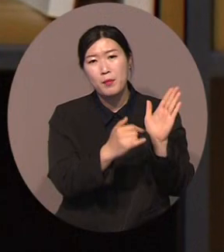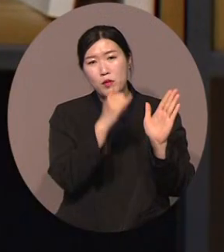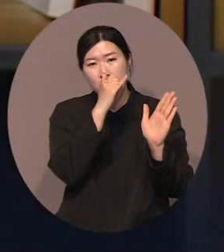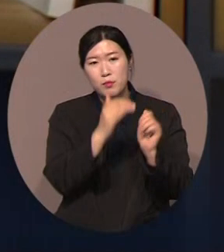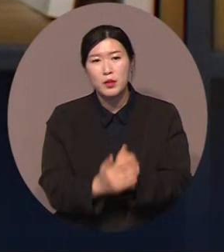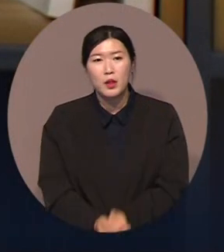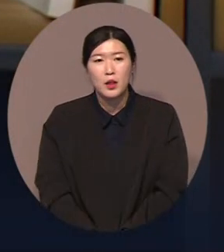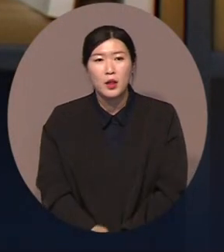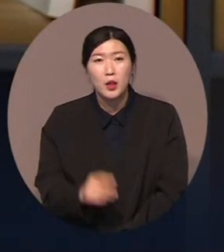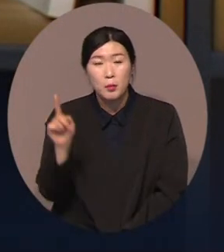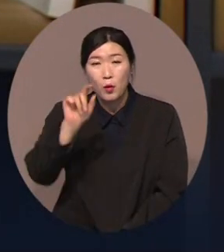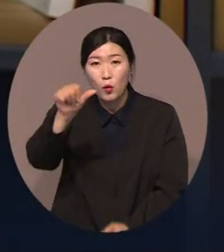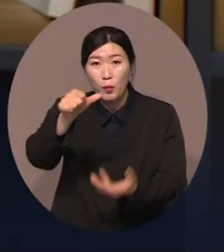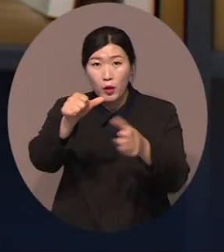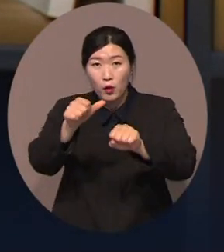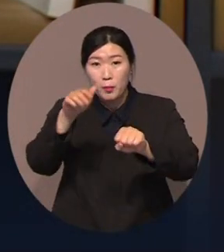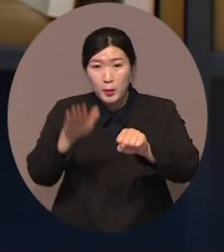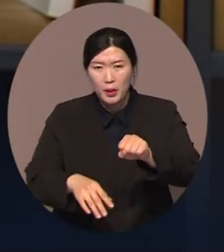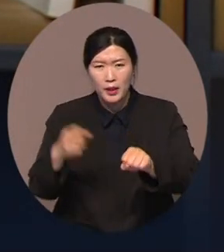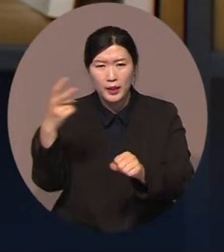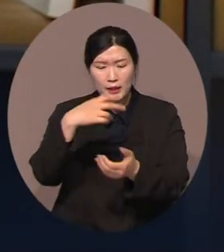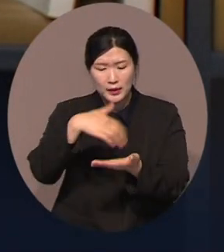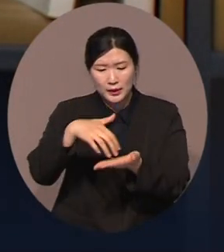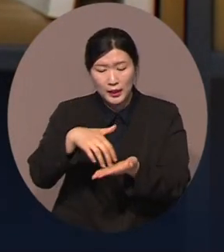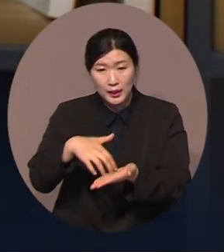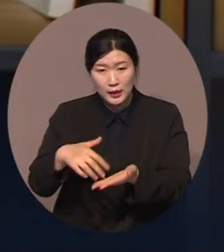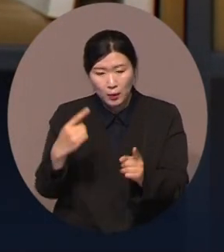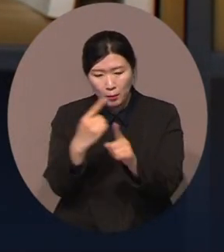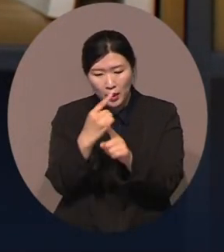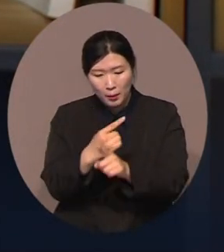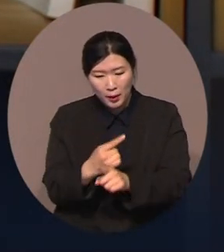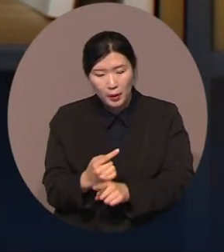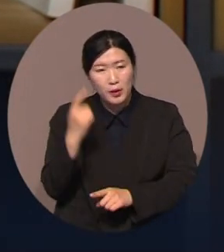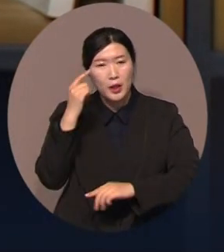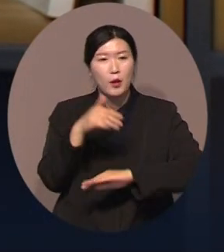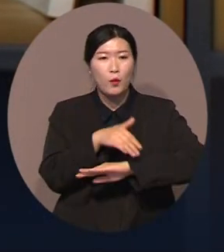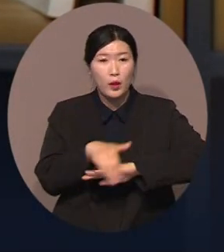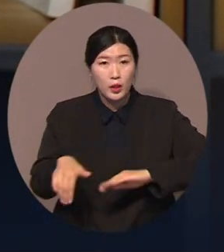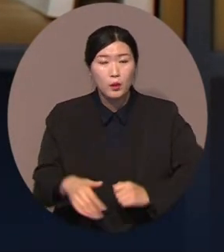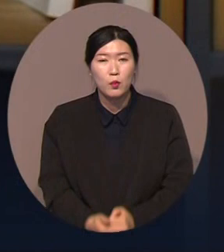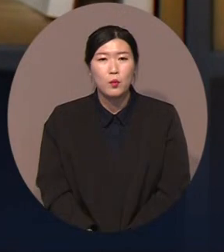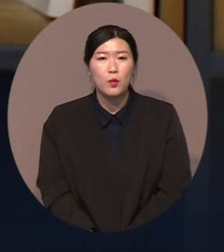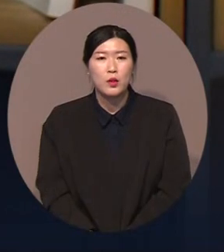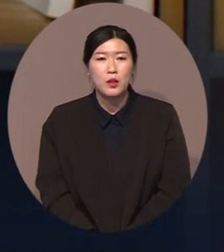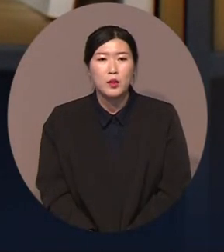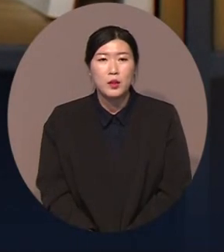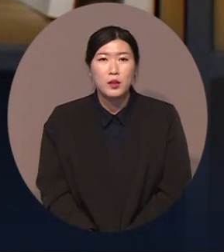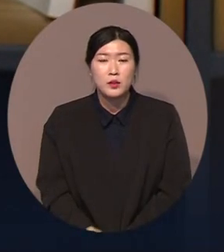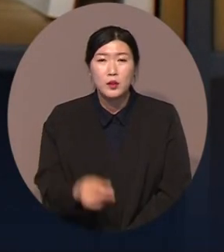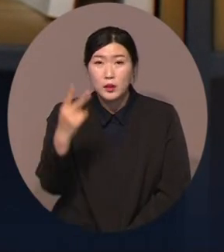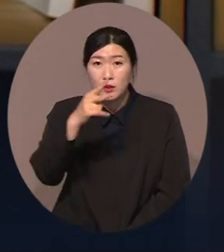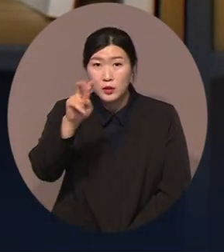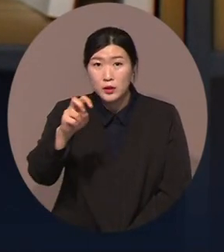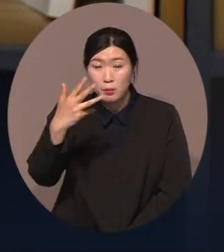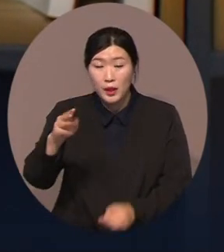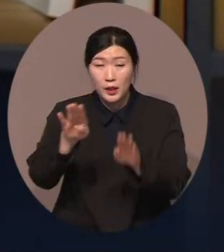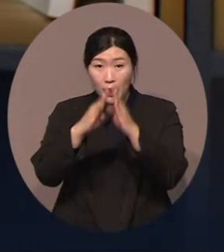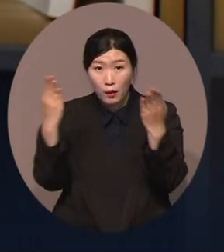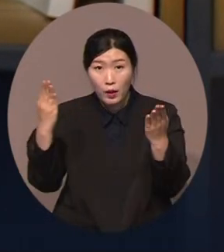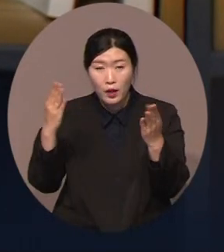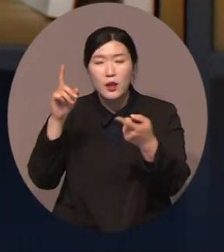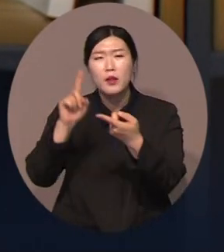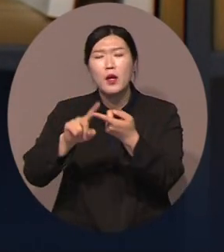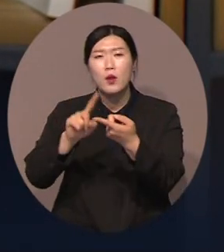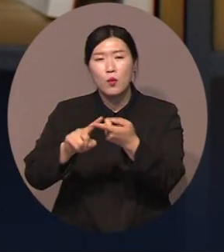500억 미만으로 사업비 조정을 통해 조속히 추진하겠다는 입장입니다. 당초 계획한 2028년도